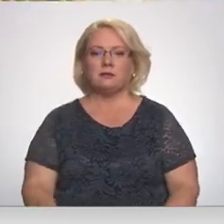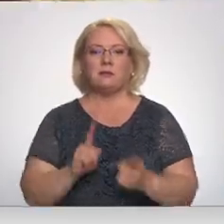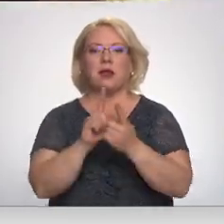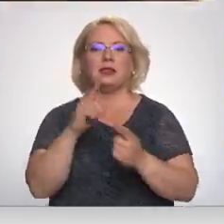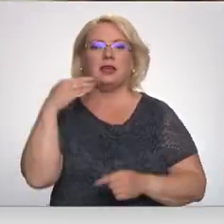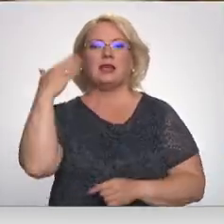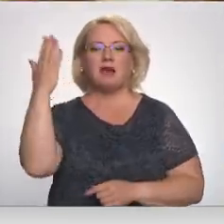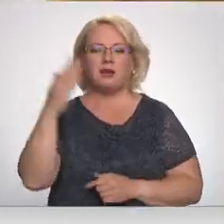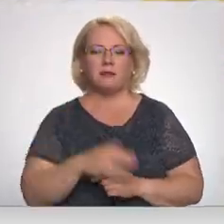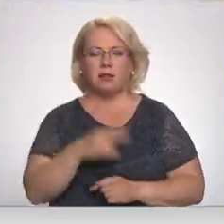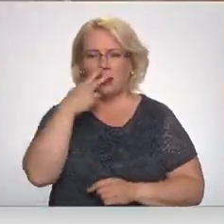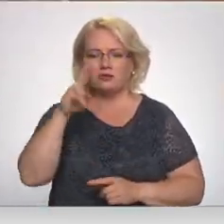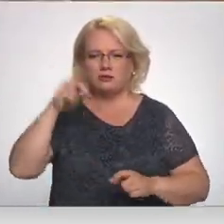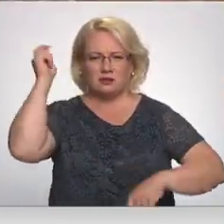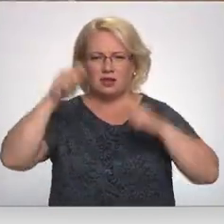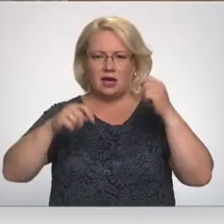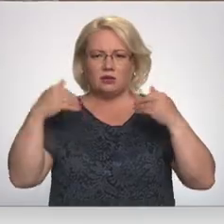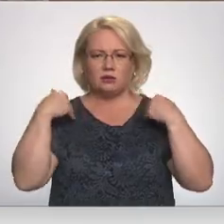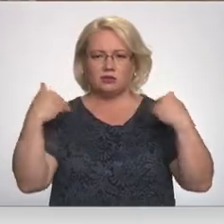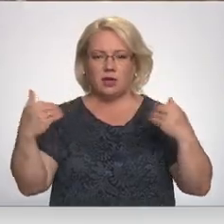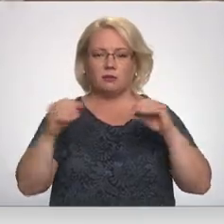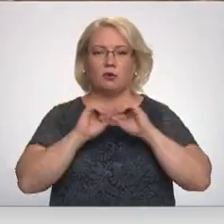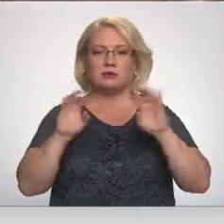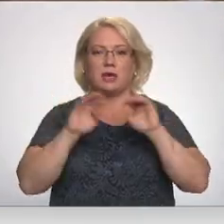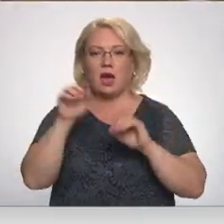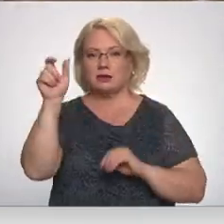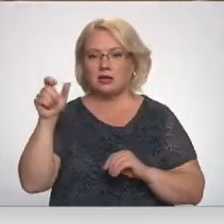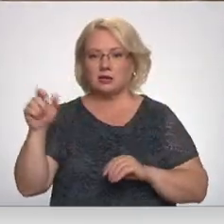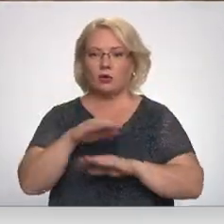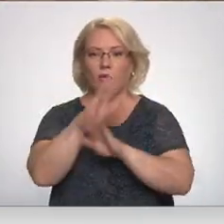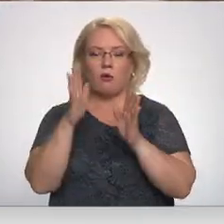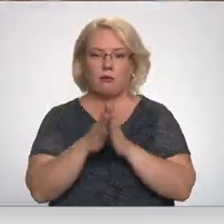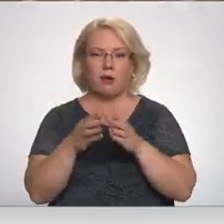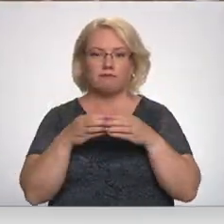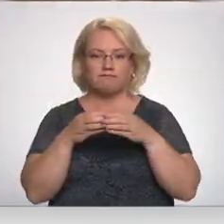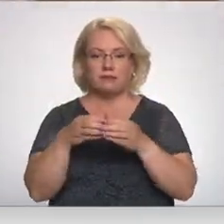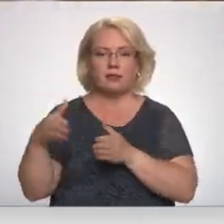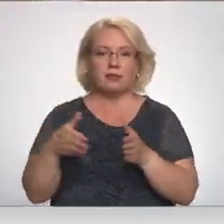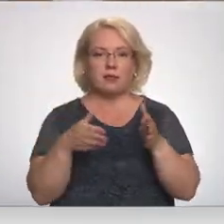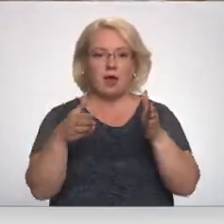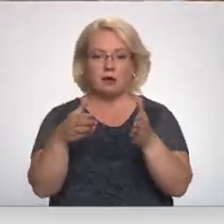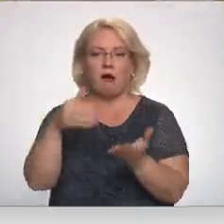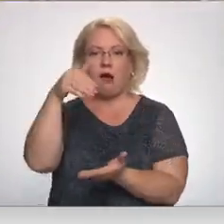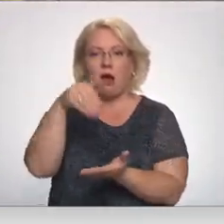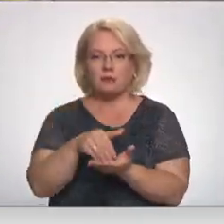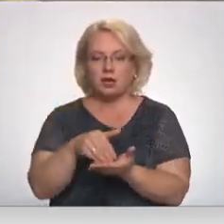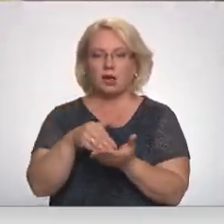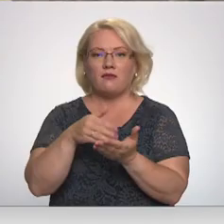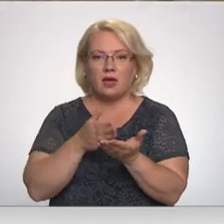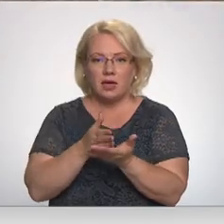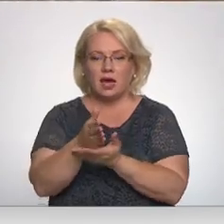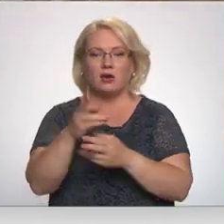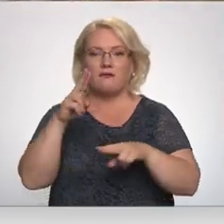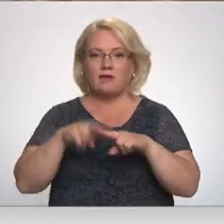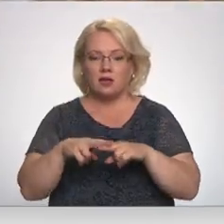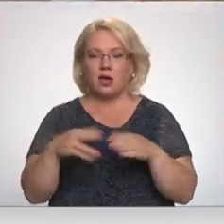Neskatoties uz spēcīgajām lietusgāzēm, stāstnieki kopā ar interesentiem dodas Kuldīgas teiku takā, piestājot vai ieejot vietās, ar